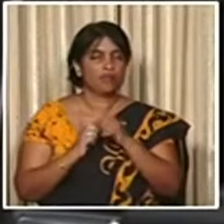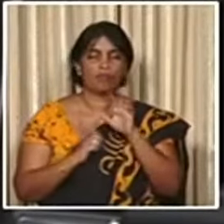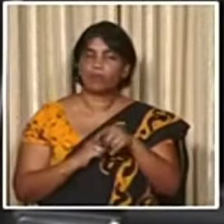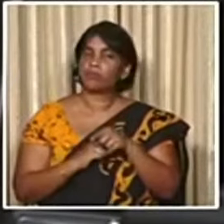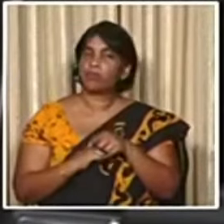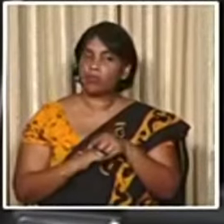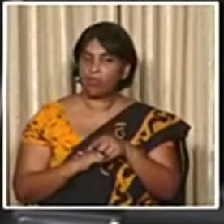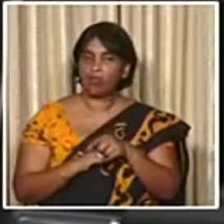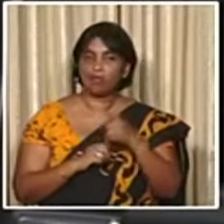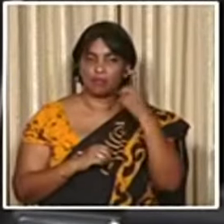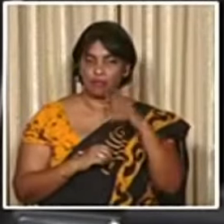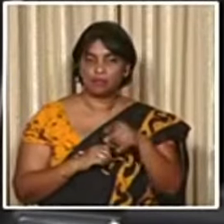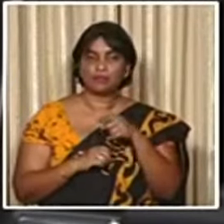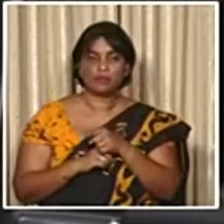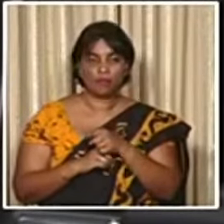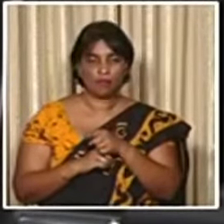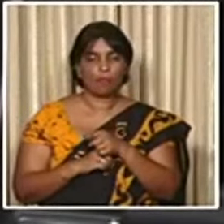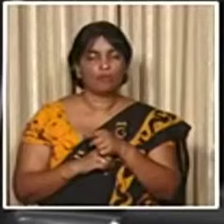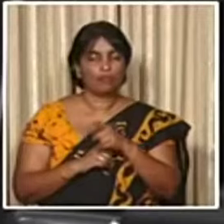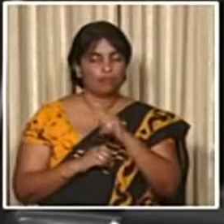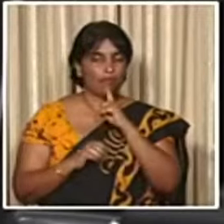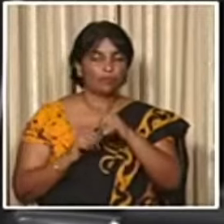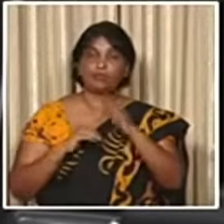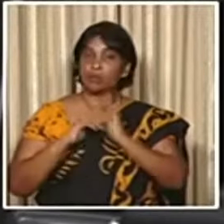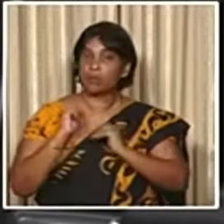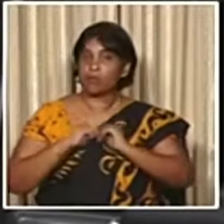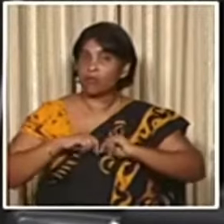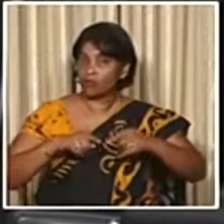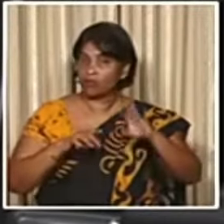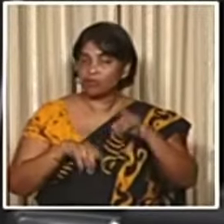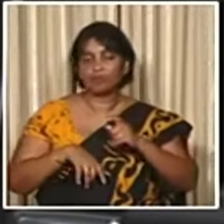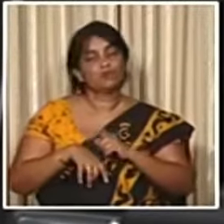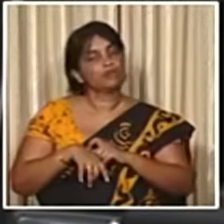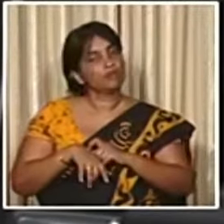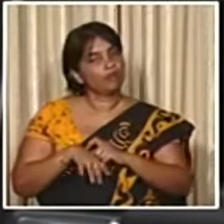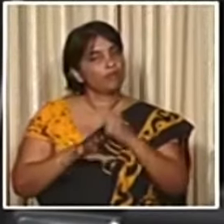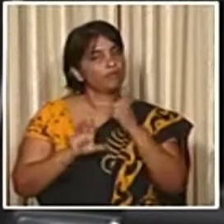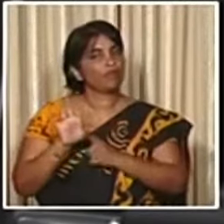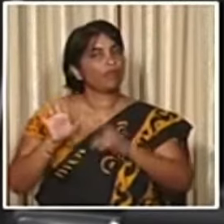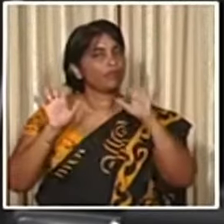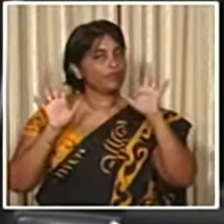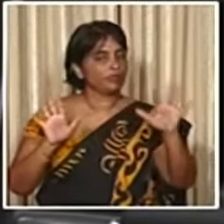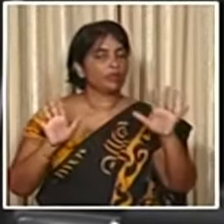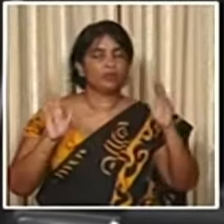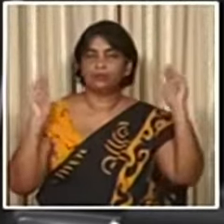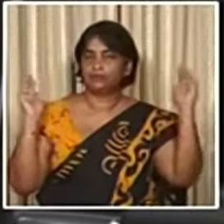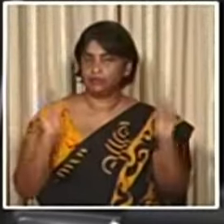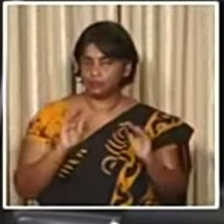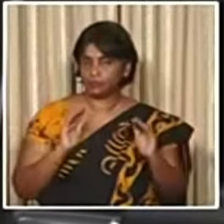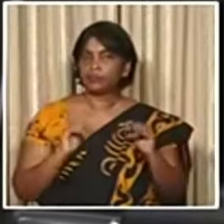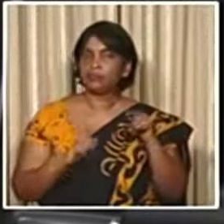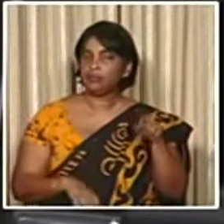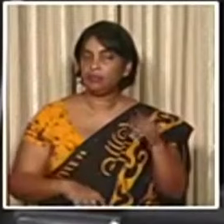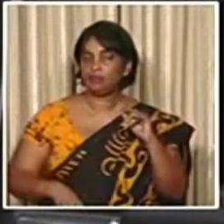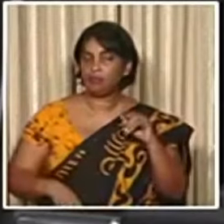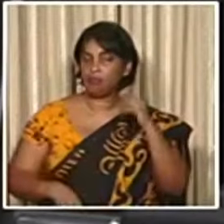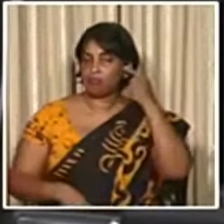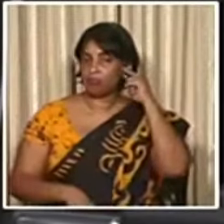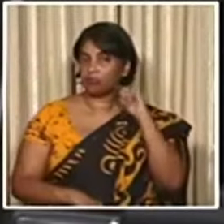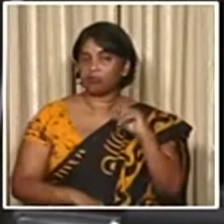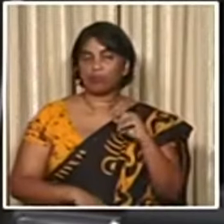තියෙනවා. ඒක නිසා මේකෙත් ඇස්කීසි ක්‍රියාත්මක කිරීමේ කාලය වසර 10 දක්වා සීමා කරනවා. මොකද